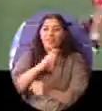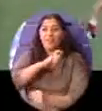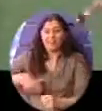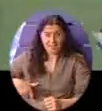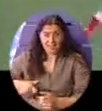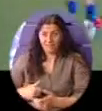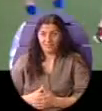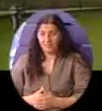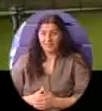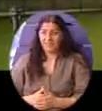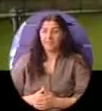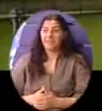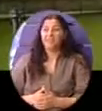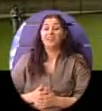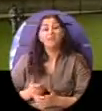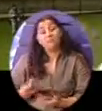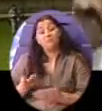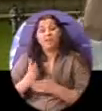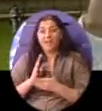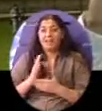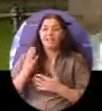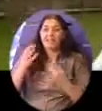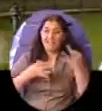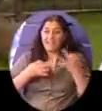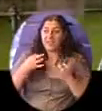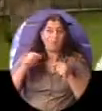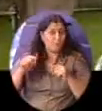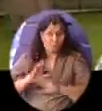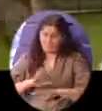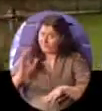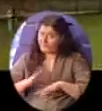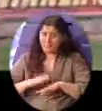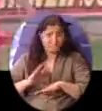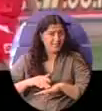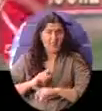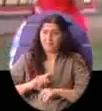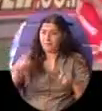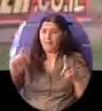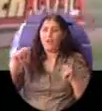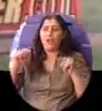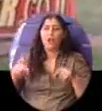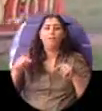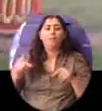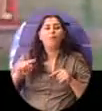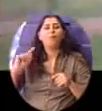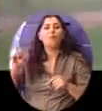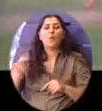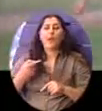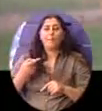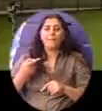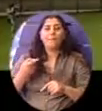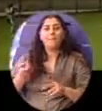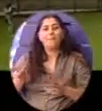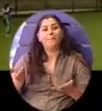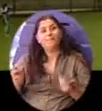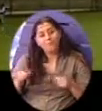אשקלון. חלקם שרים, חלקם שחקנים, חלקם, את יודעת, ואף אחד פה לא שחקן ממש. כולם בעצם פה על תקן